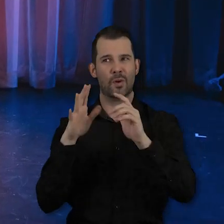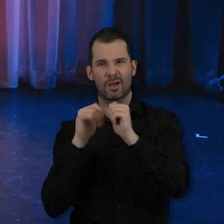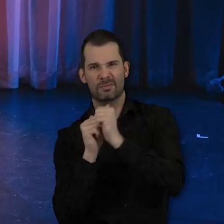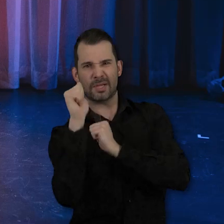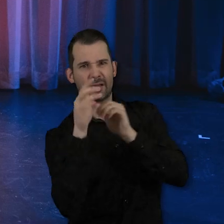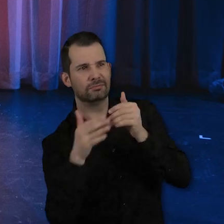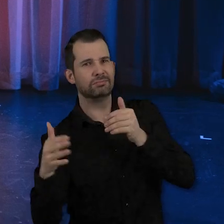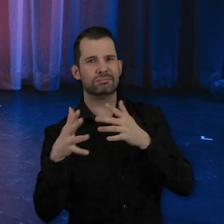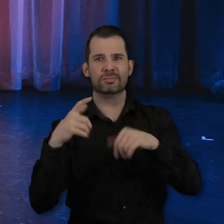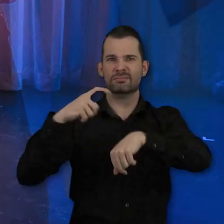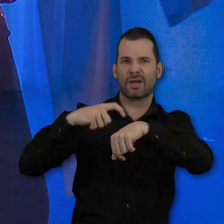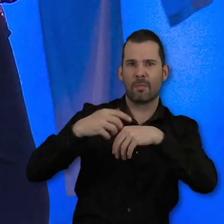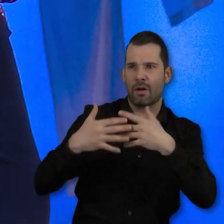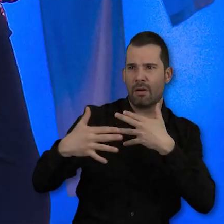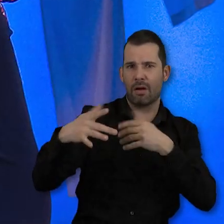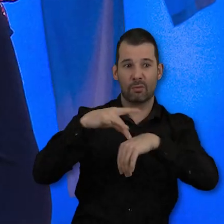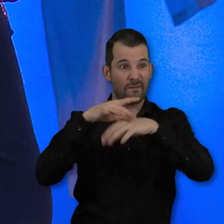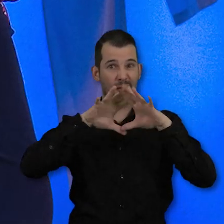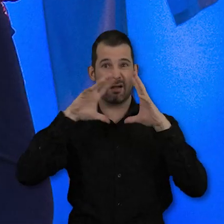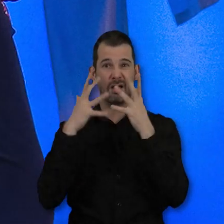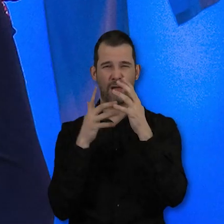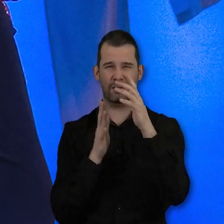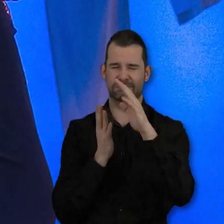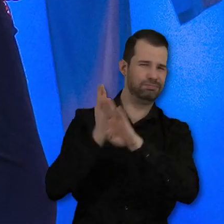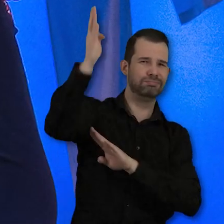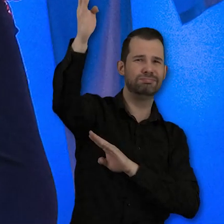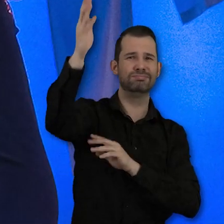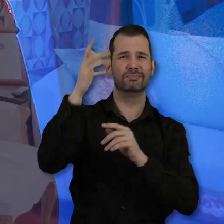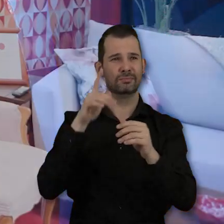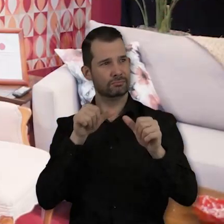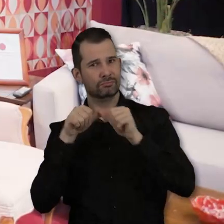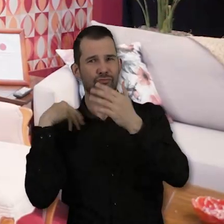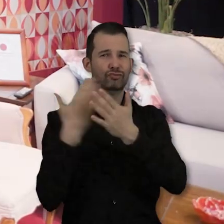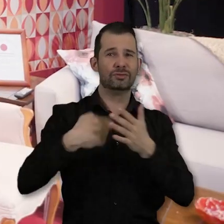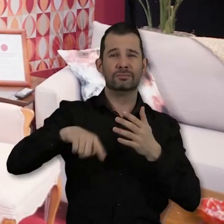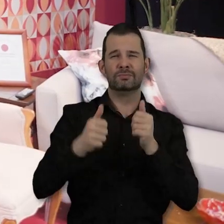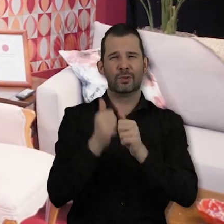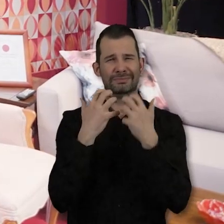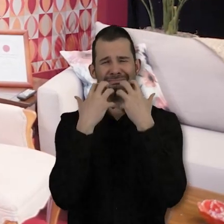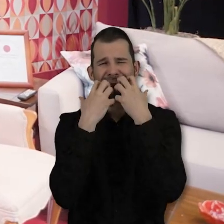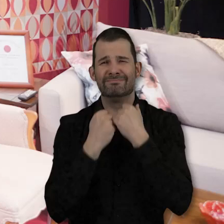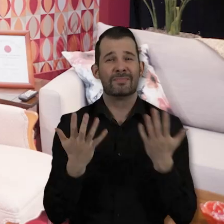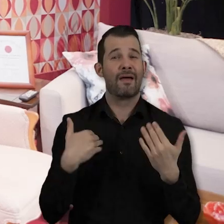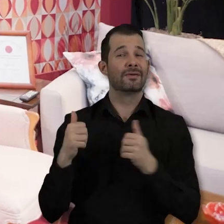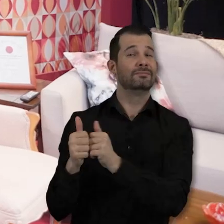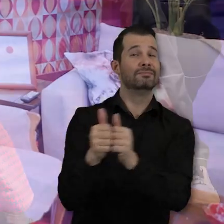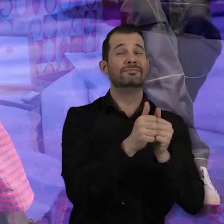Stories which transcend temporal and geographic borders to reach us in the most precious thing we have in